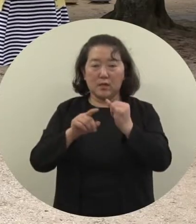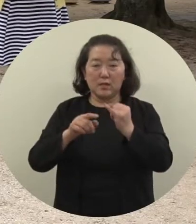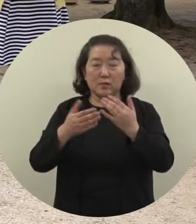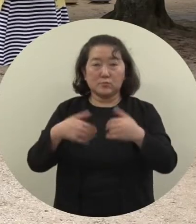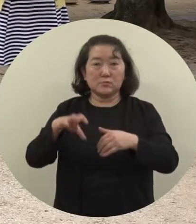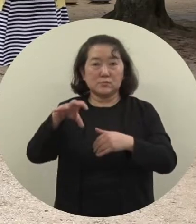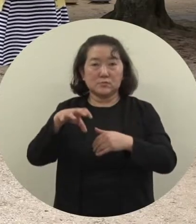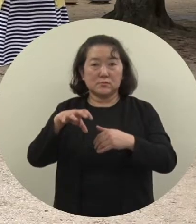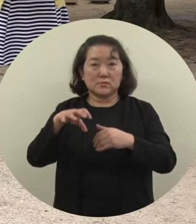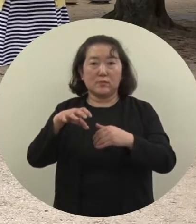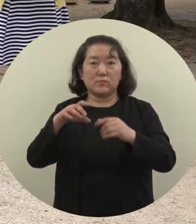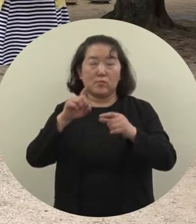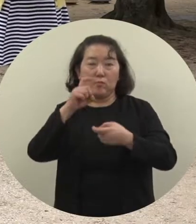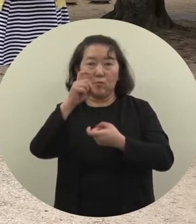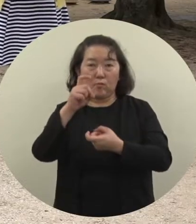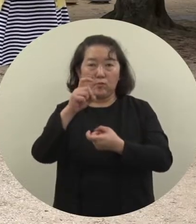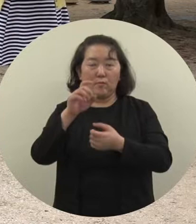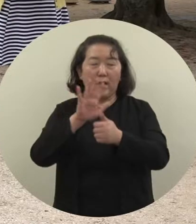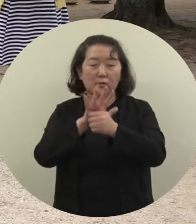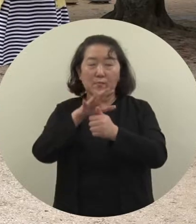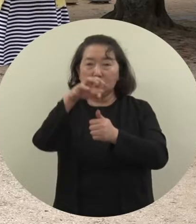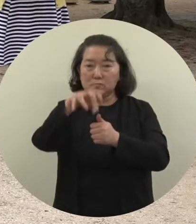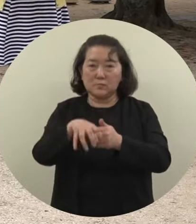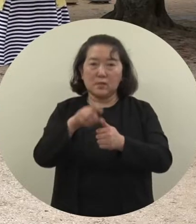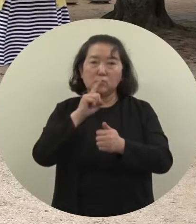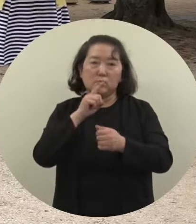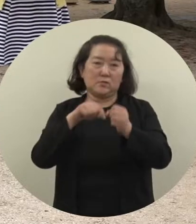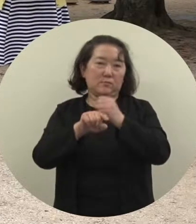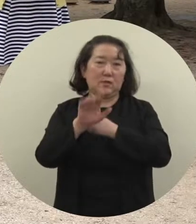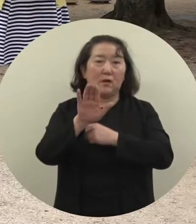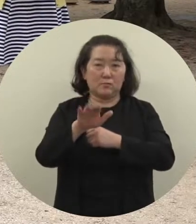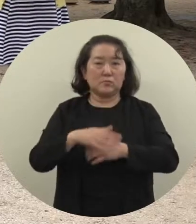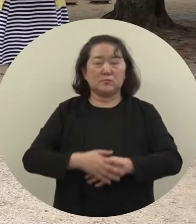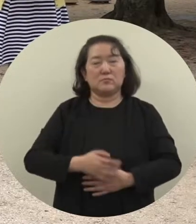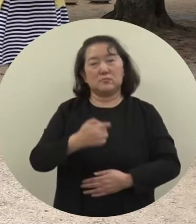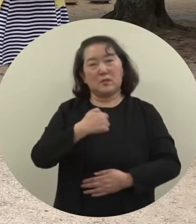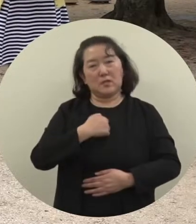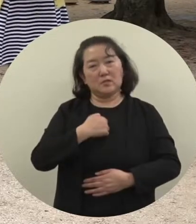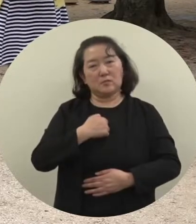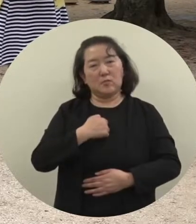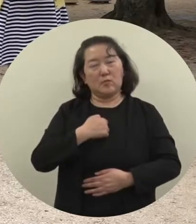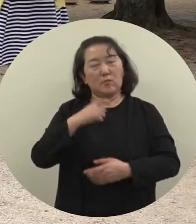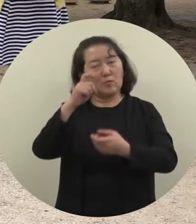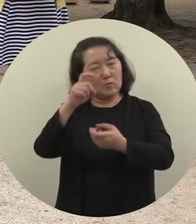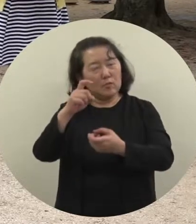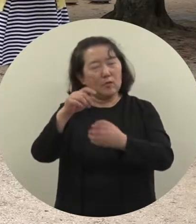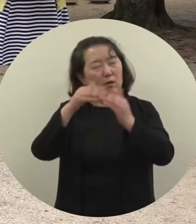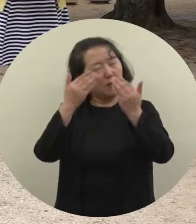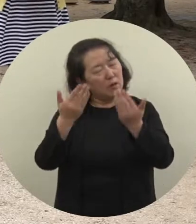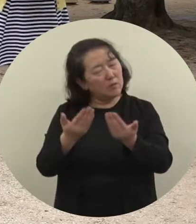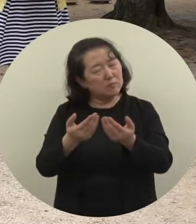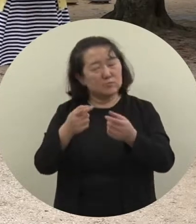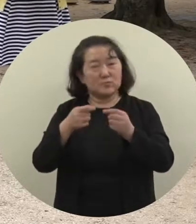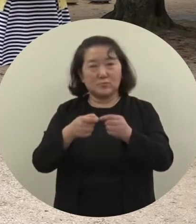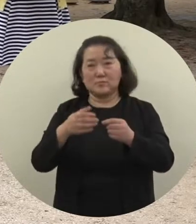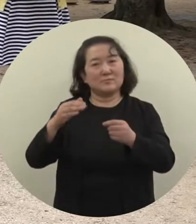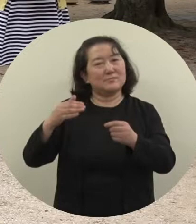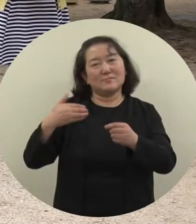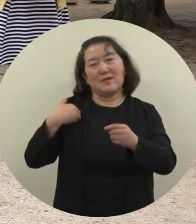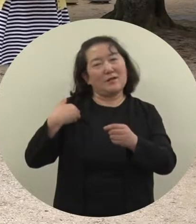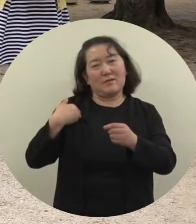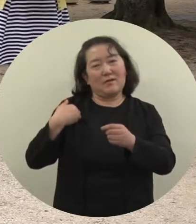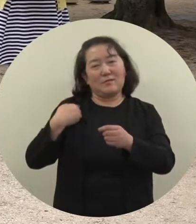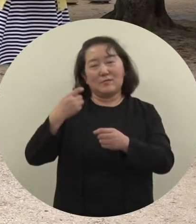産に関する言葉で、アドバイスの場という意味なんです。実は 私もこのネウボラあまり詳しくない